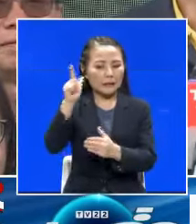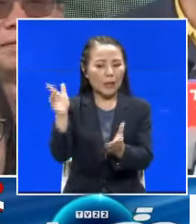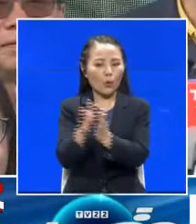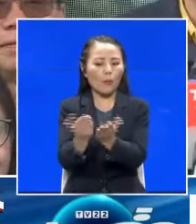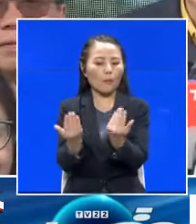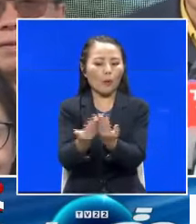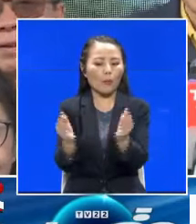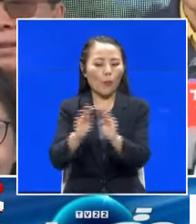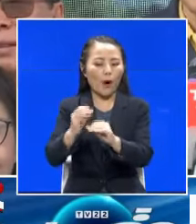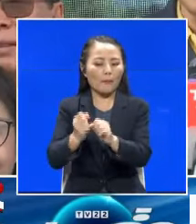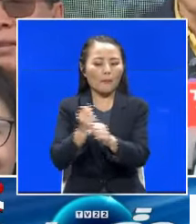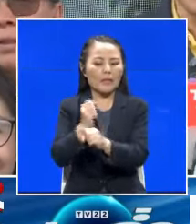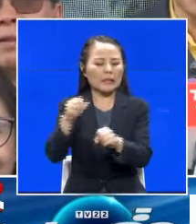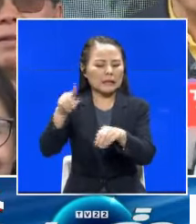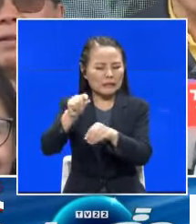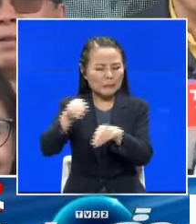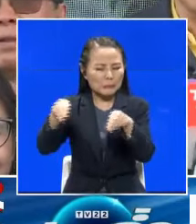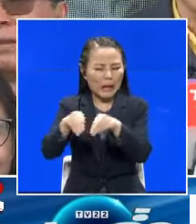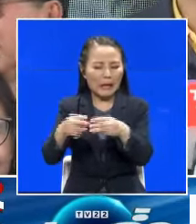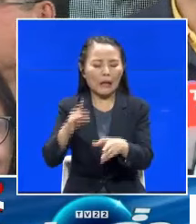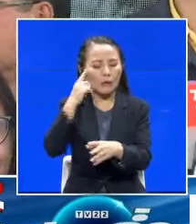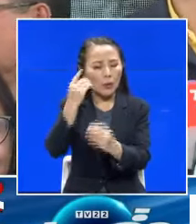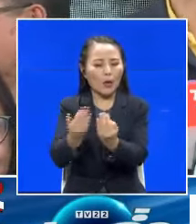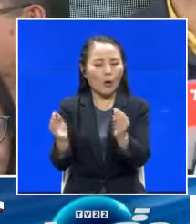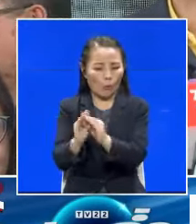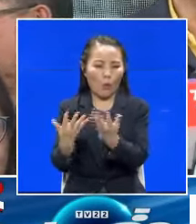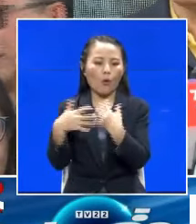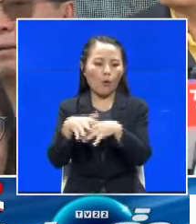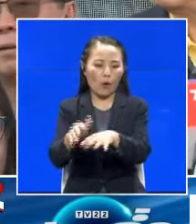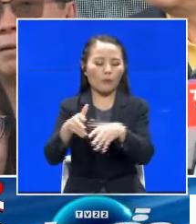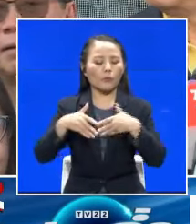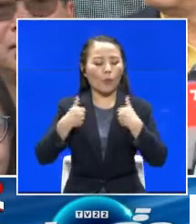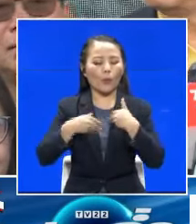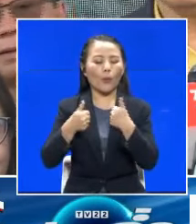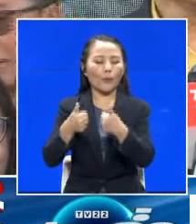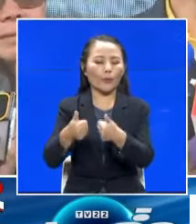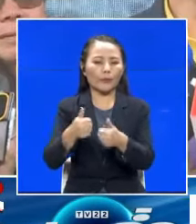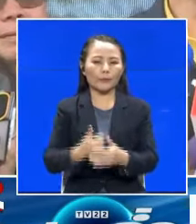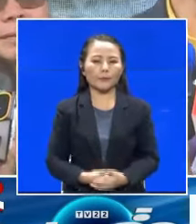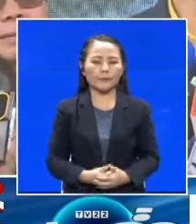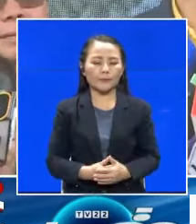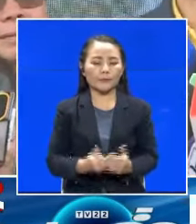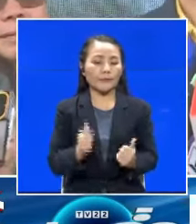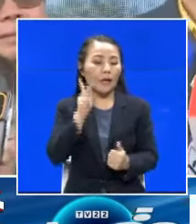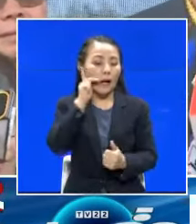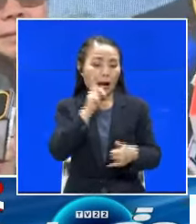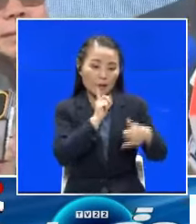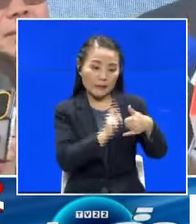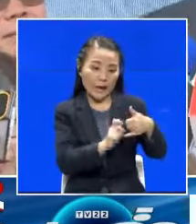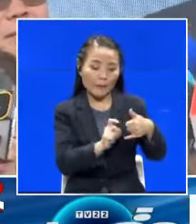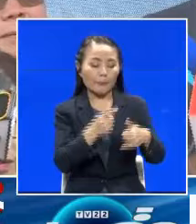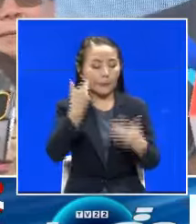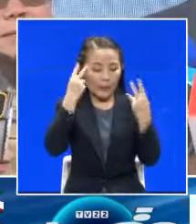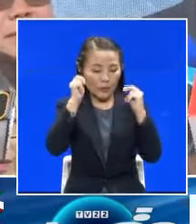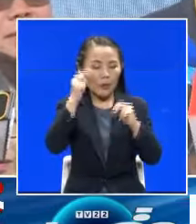กือบ20ปีเนี่ยก็คงใช้เวลาอันนี้ให้เหมาะสมแล้วก็คุ้มค่าที่สุดนะครับ ข่าวถามต่อว่าเอ๊ะคนที่เห็น